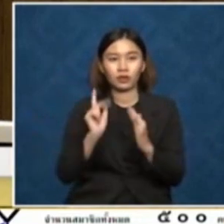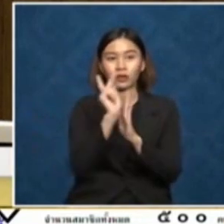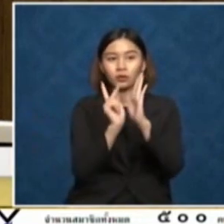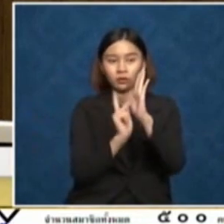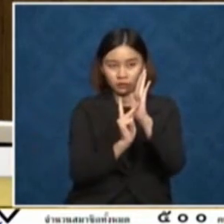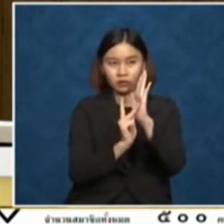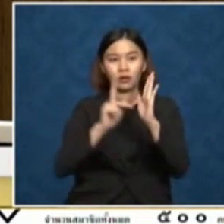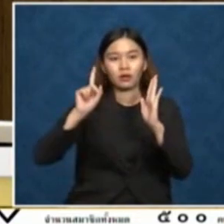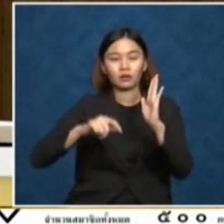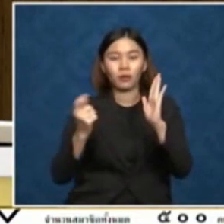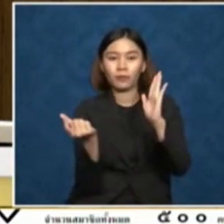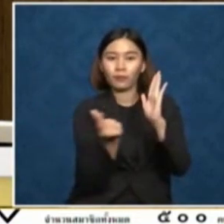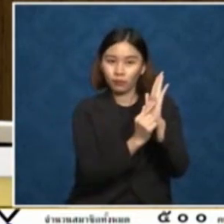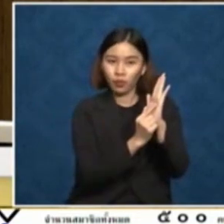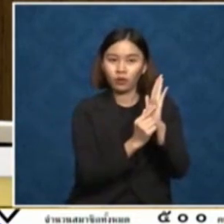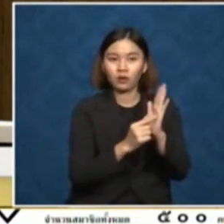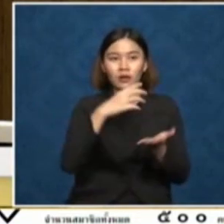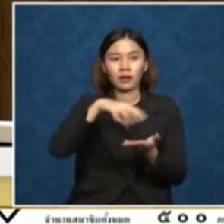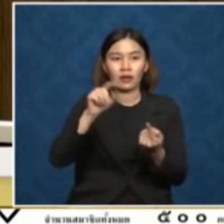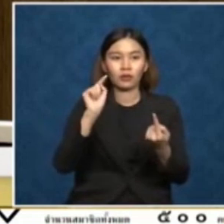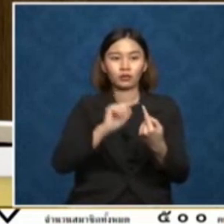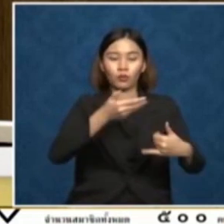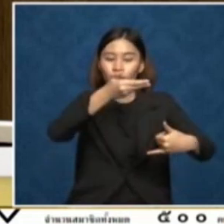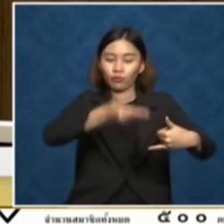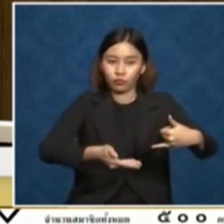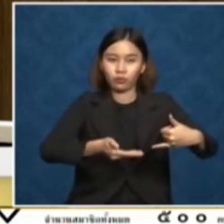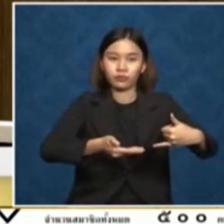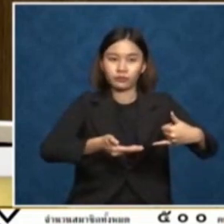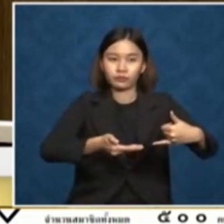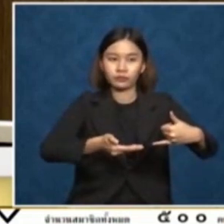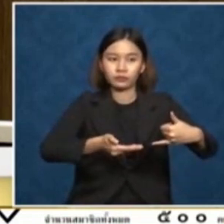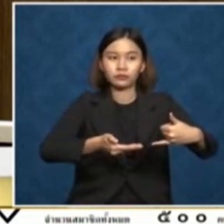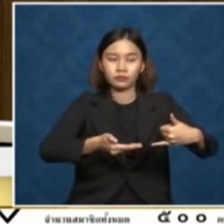นี้กฎหมายเราต้องบัญญัติให้พูดถึงอัตลักษณ์ทาง